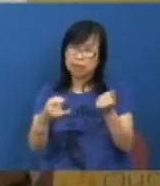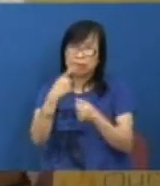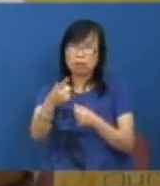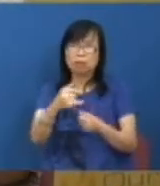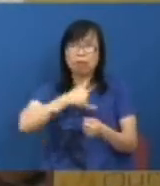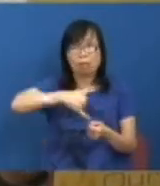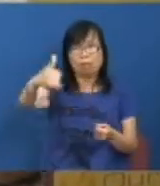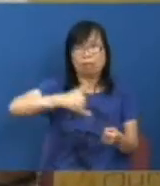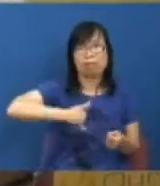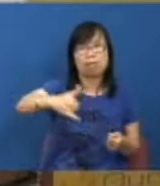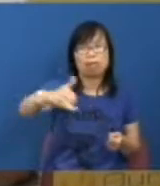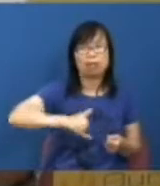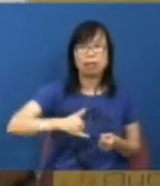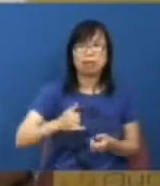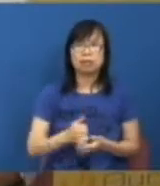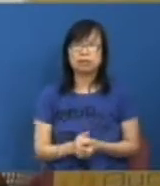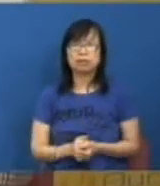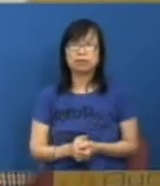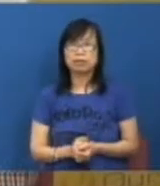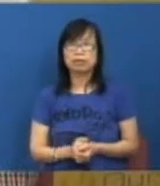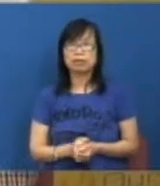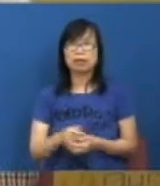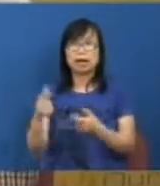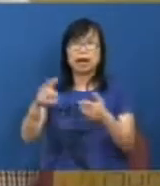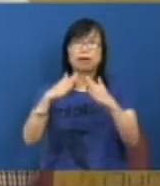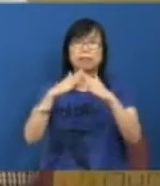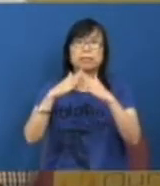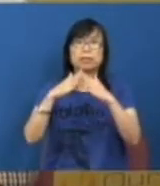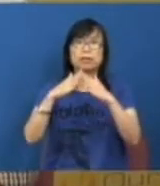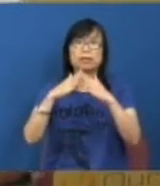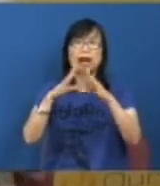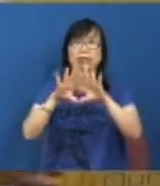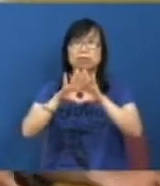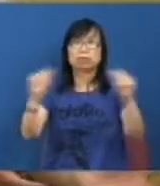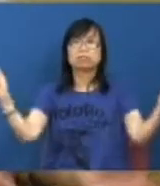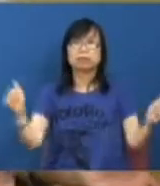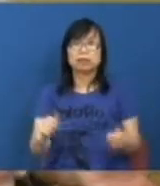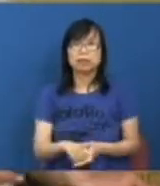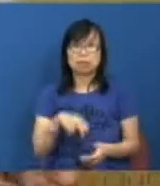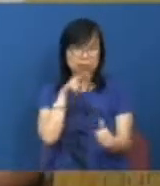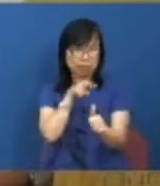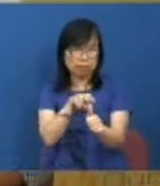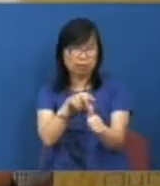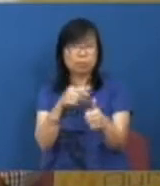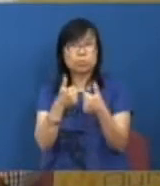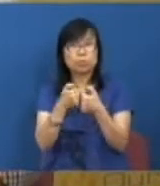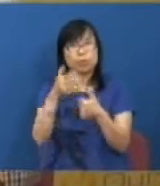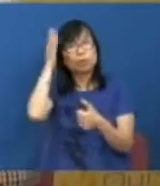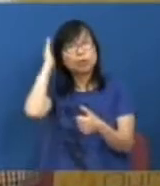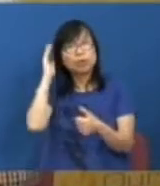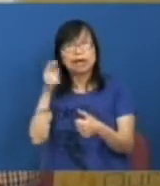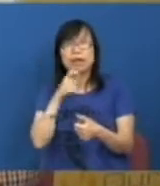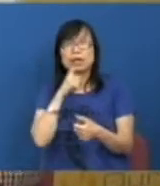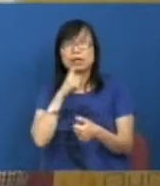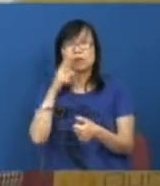走嚇，再搞搞下咧。即係家都散埋，即係你又要照顧個老公啦，係嘛？就間中啊攞九十